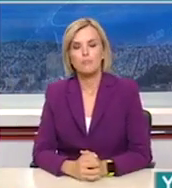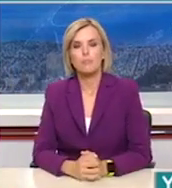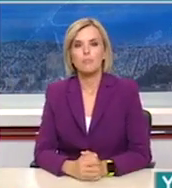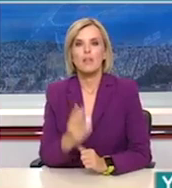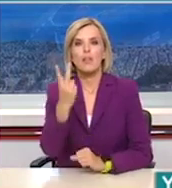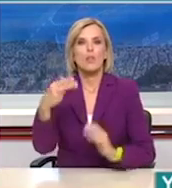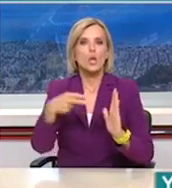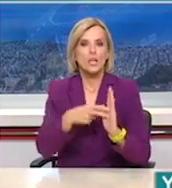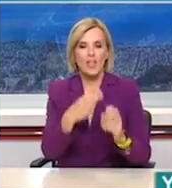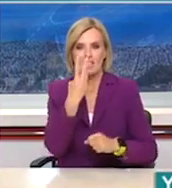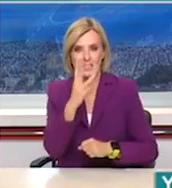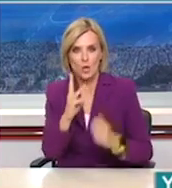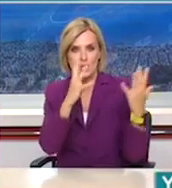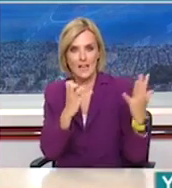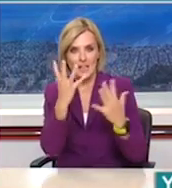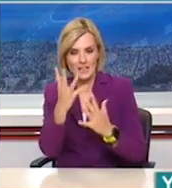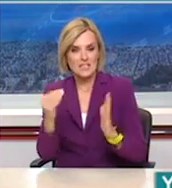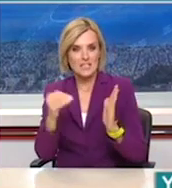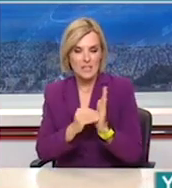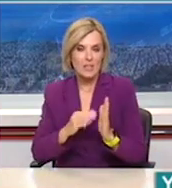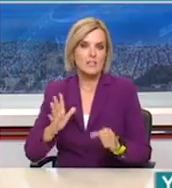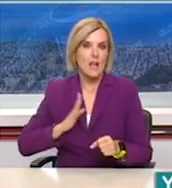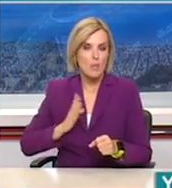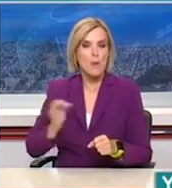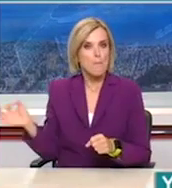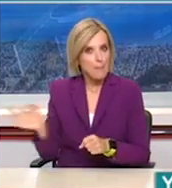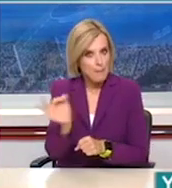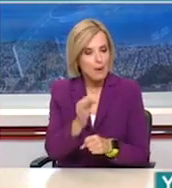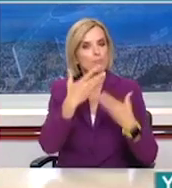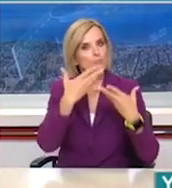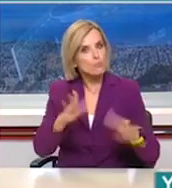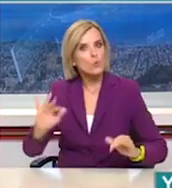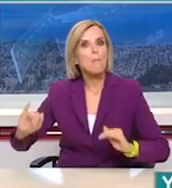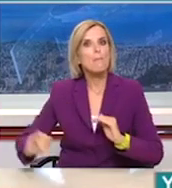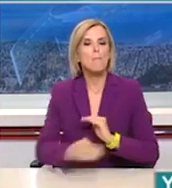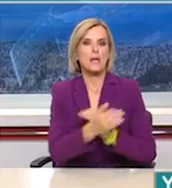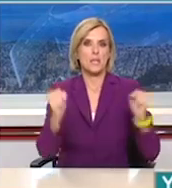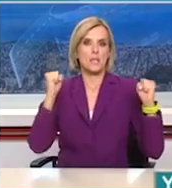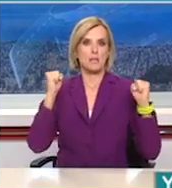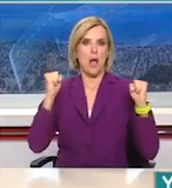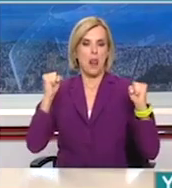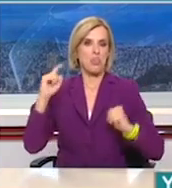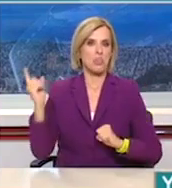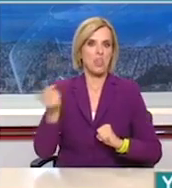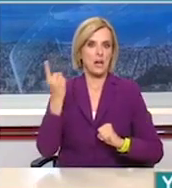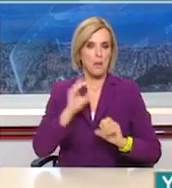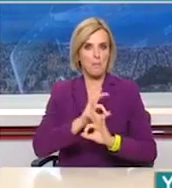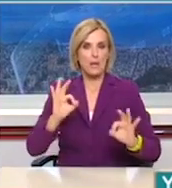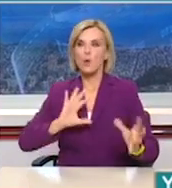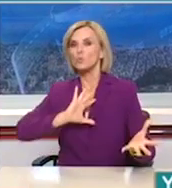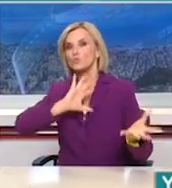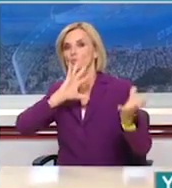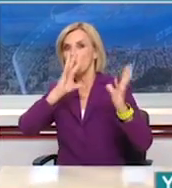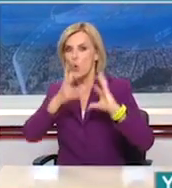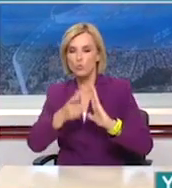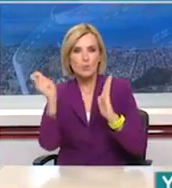Περισσότεροι από 2.394.000 συνάνθρωποι μας, ενώ μολύνθηκαν από τον ιό, ανέρωσαν και έγιναν καλά, ενώ παγκοσμίως